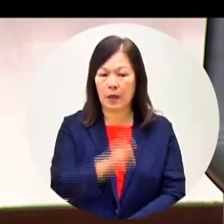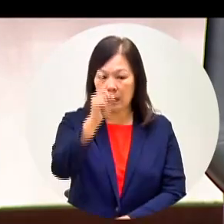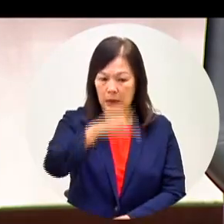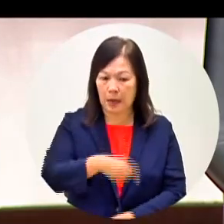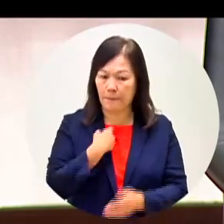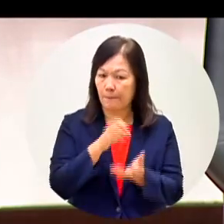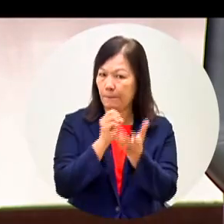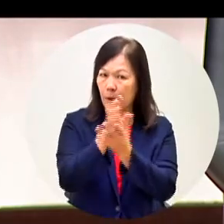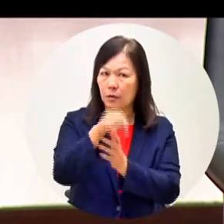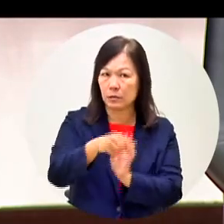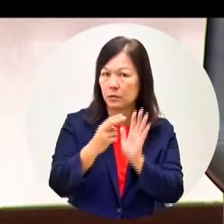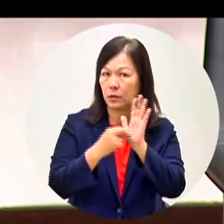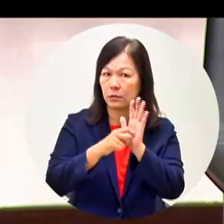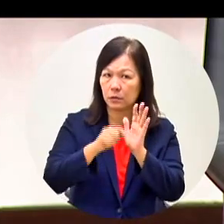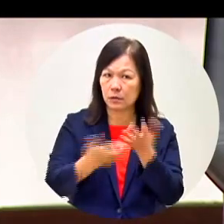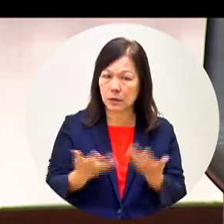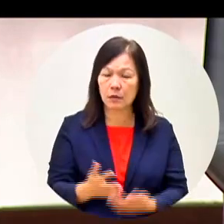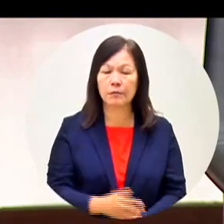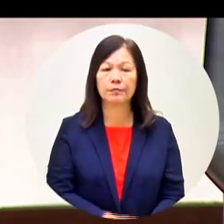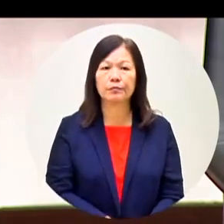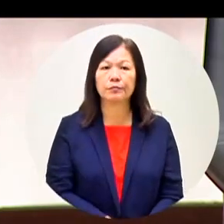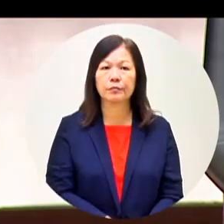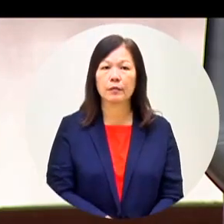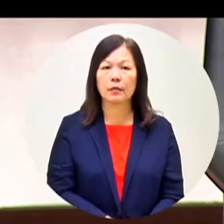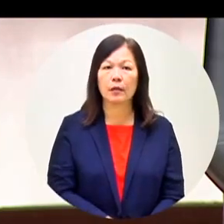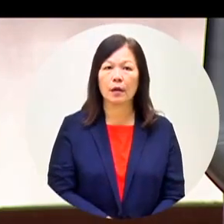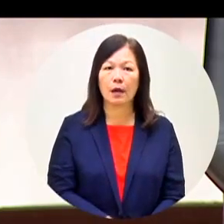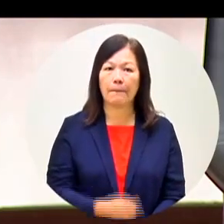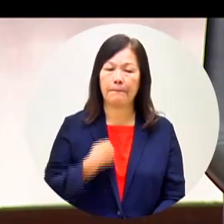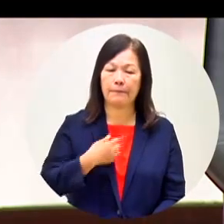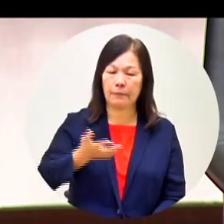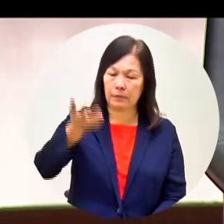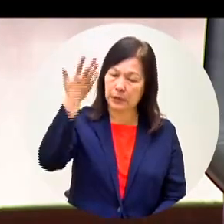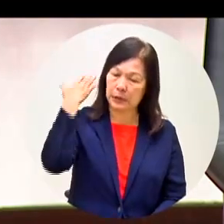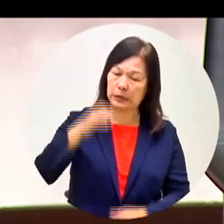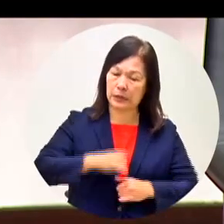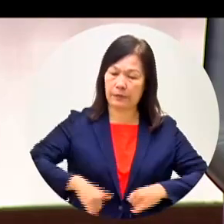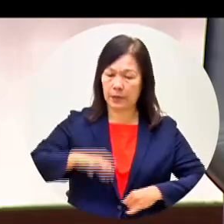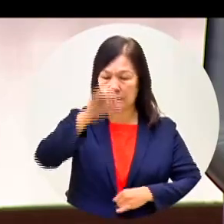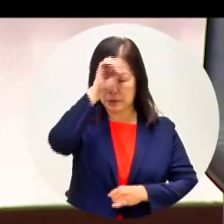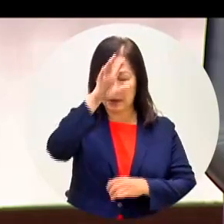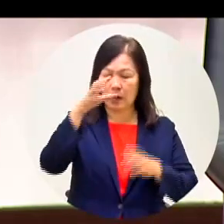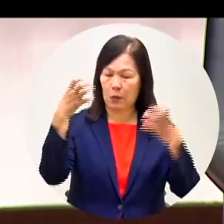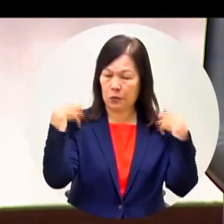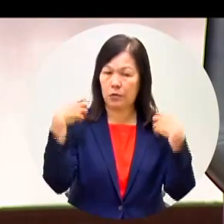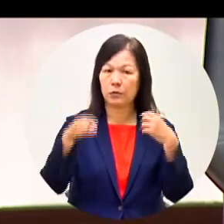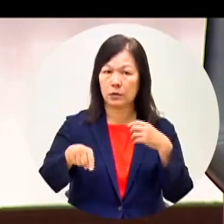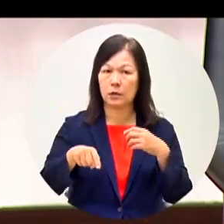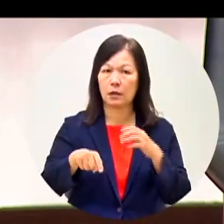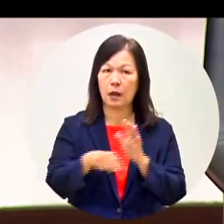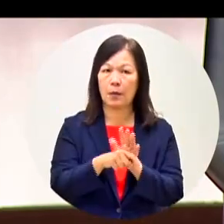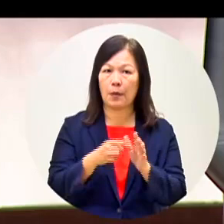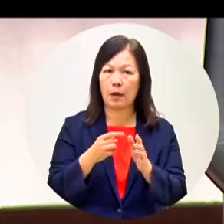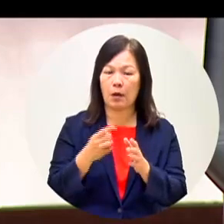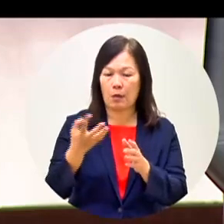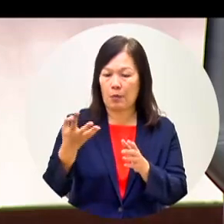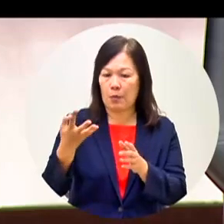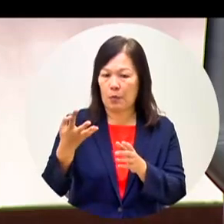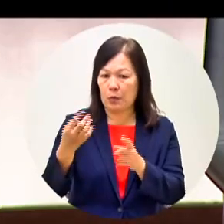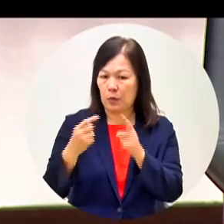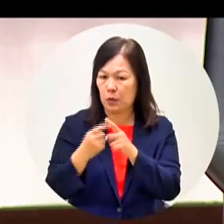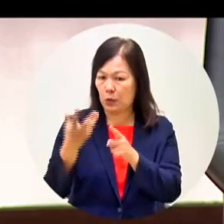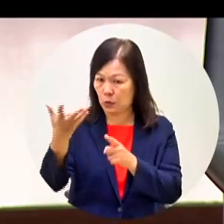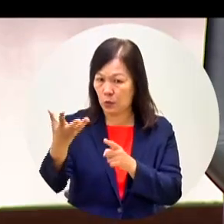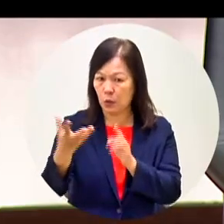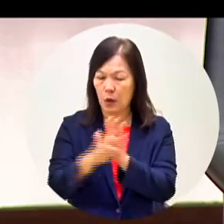为在之前我们看到民进党执政的时候，民进党多数决否决了我们要求国民党团要求专案